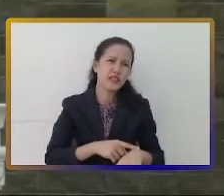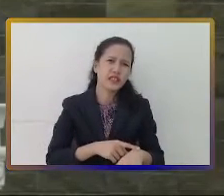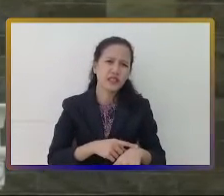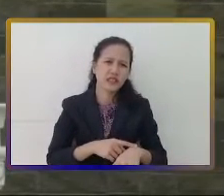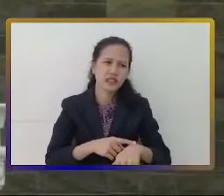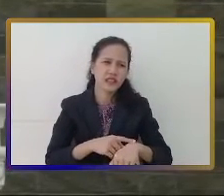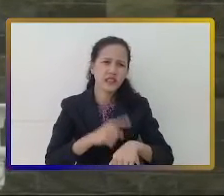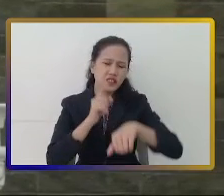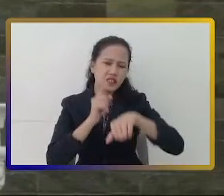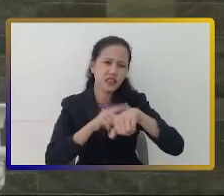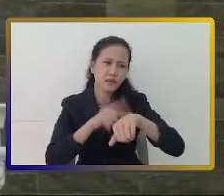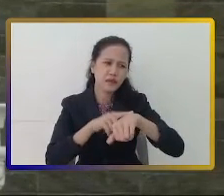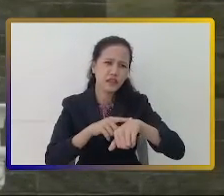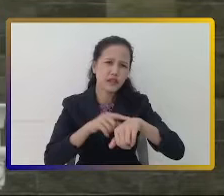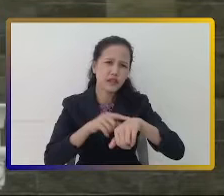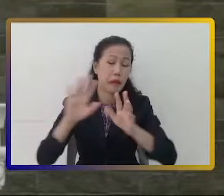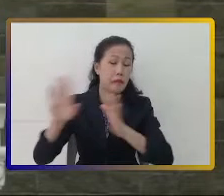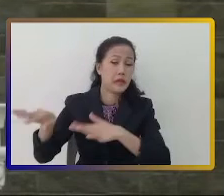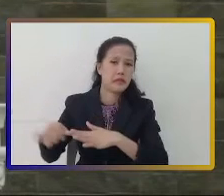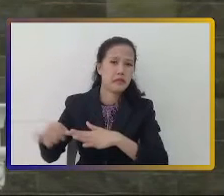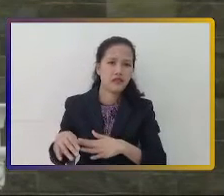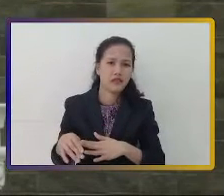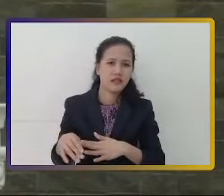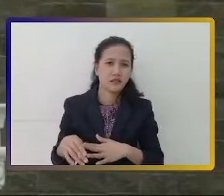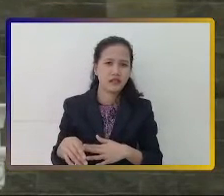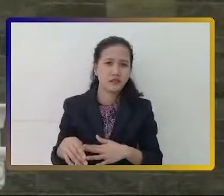Mamaya na siguro may replay pa.